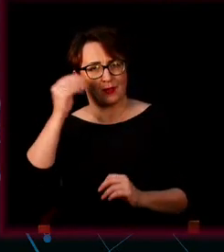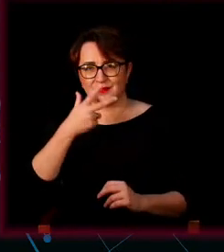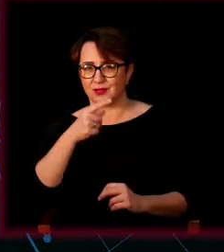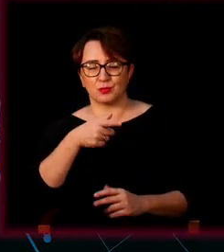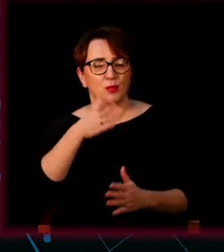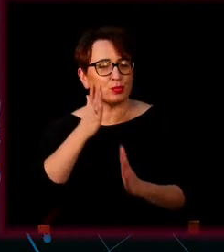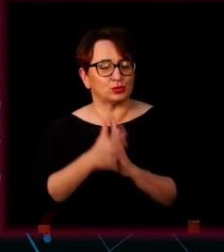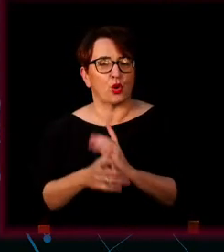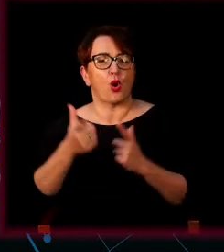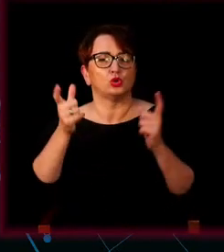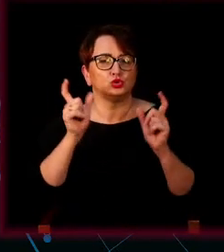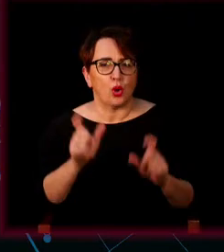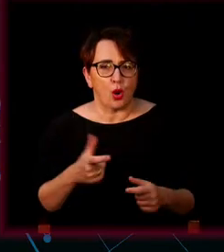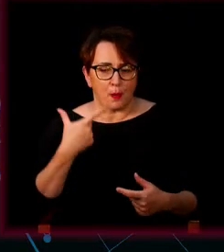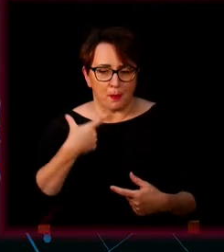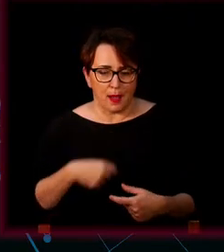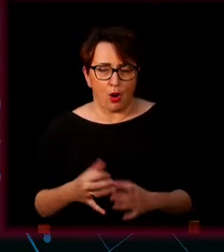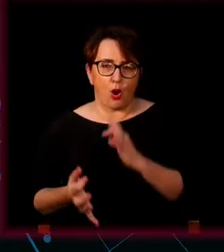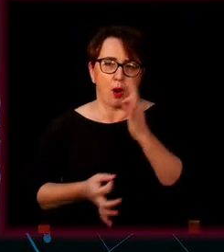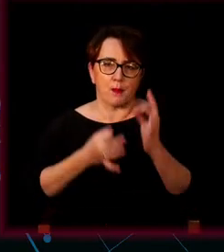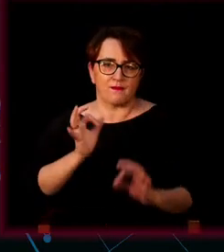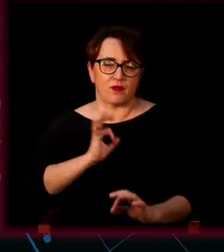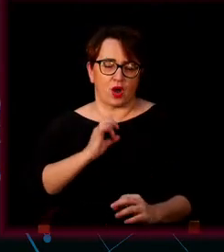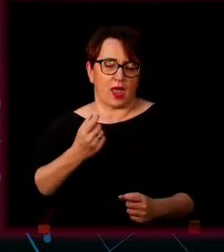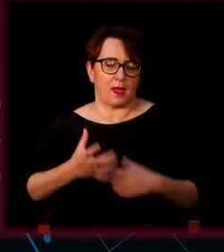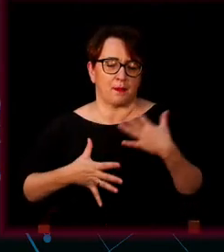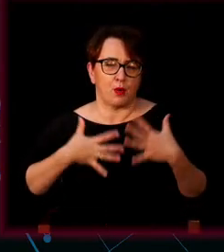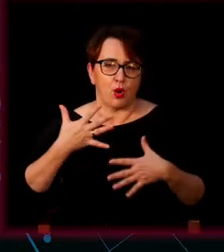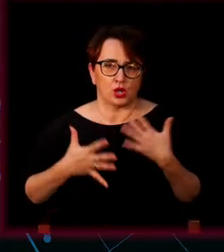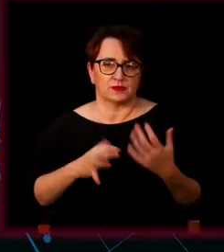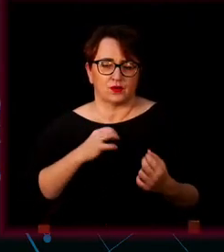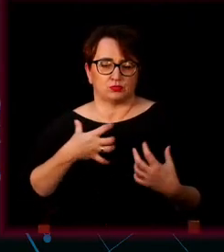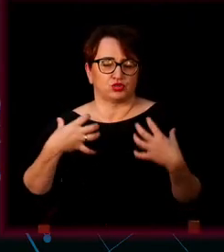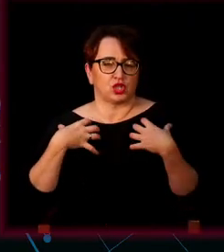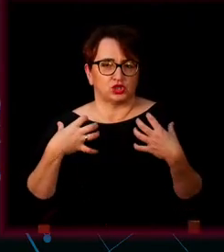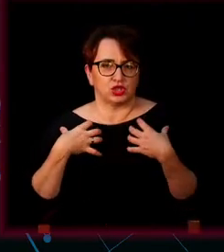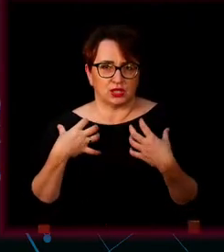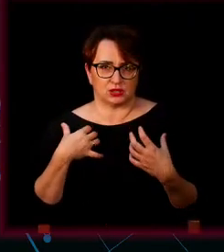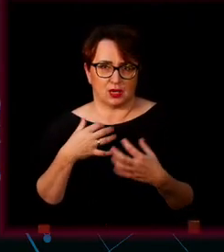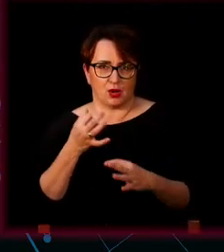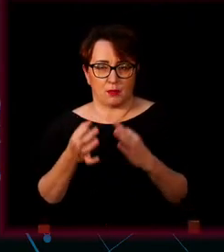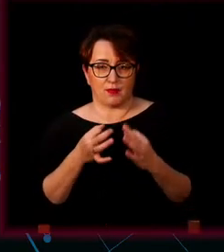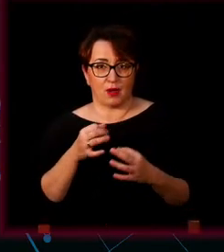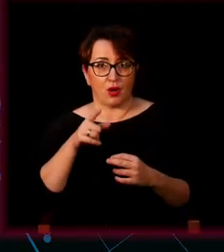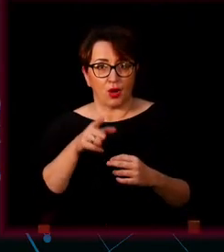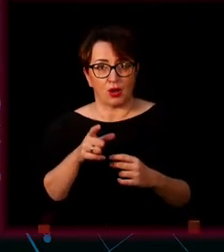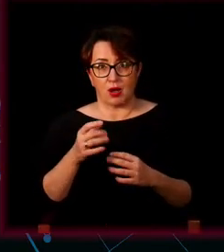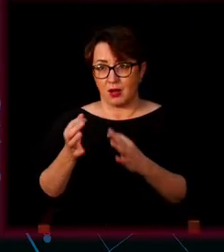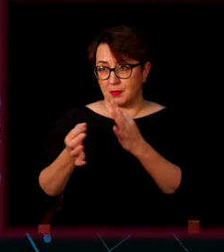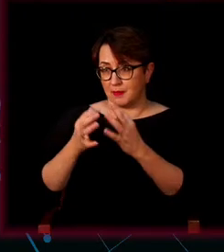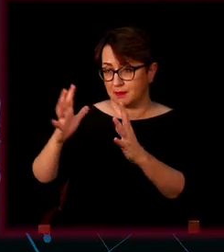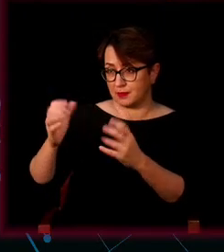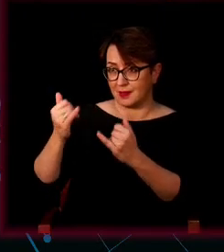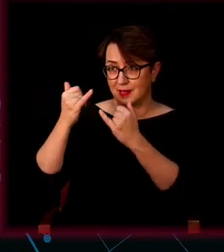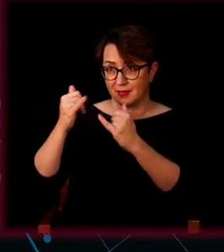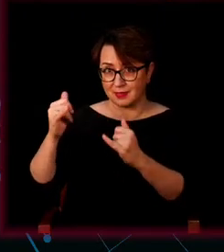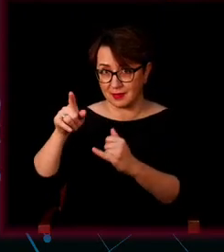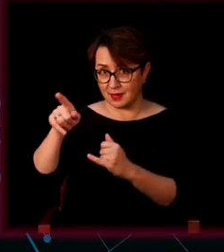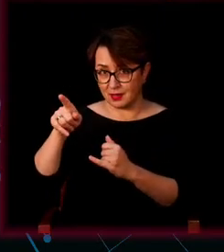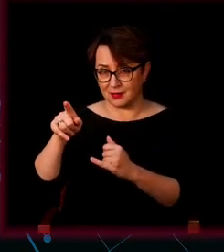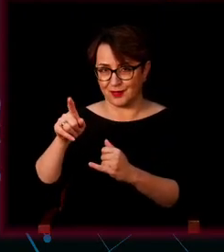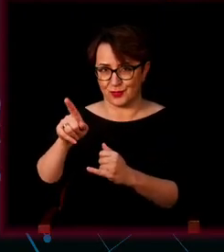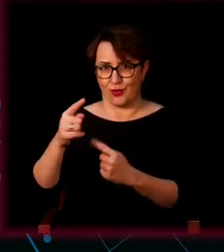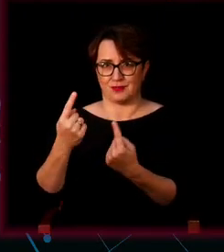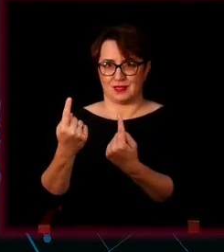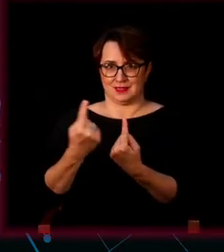pewną opowieść o swoim własnym przeżyciu. I tak naprawdę tym odkrywanym innym w tej opowieści jest on sam.